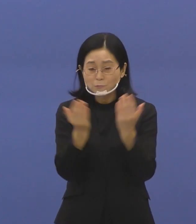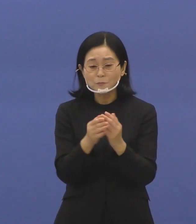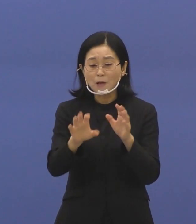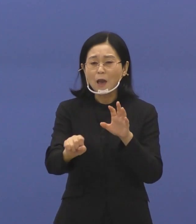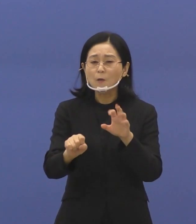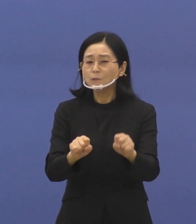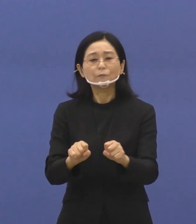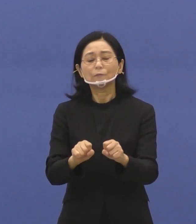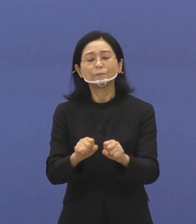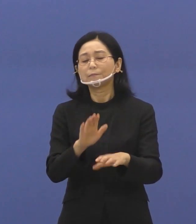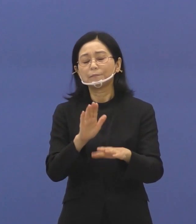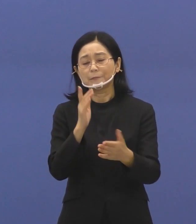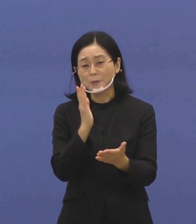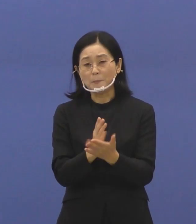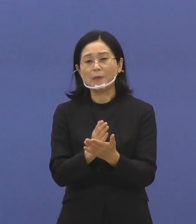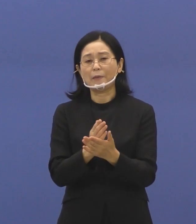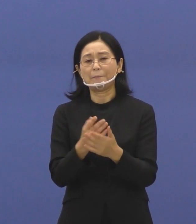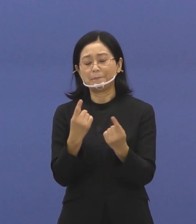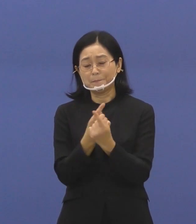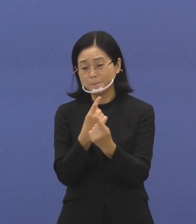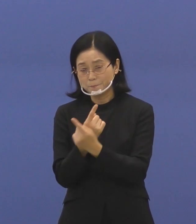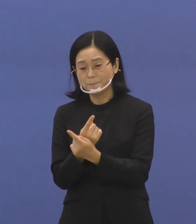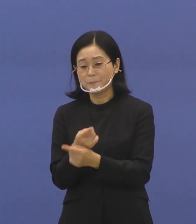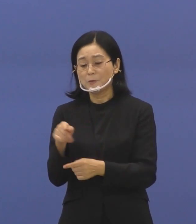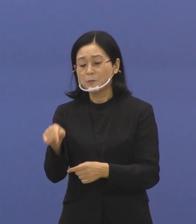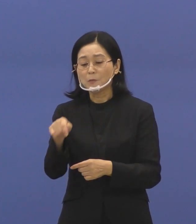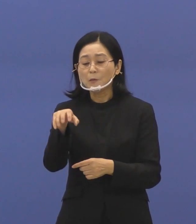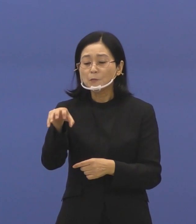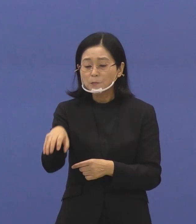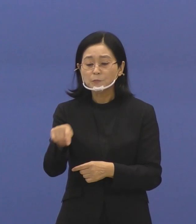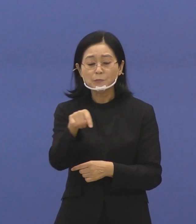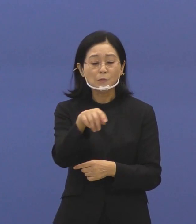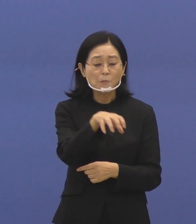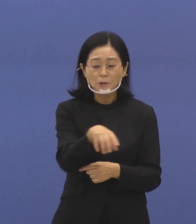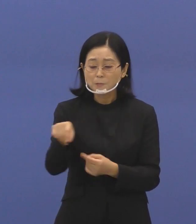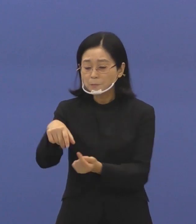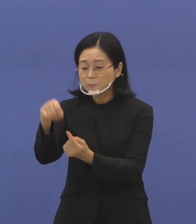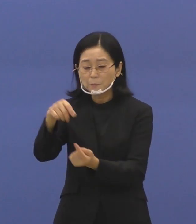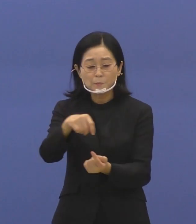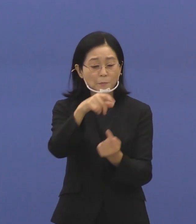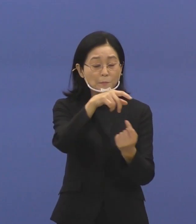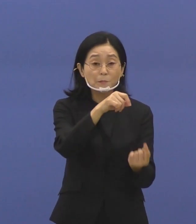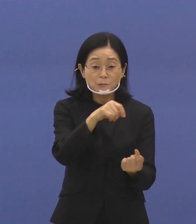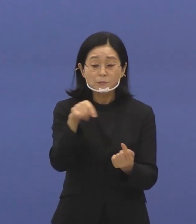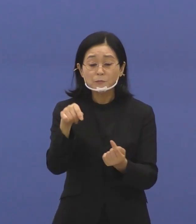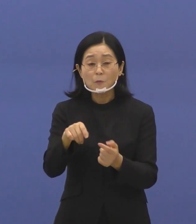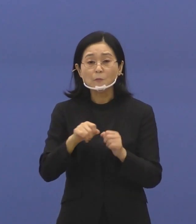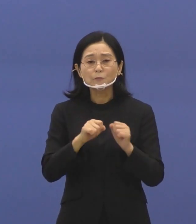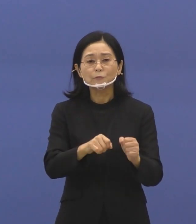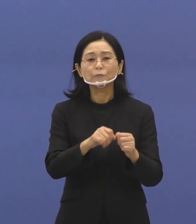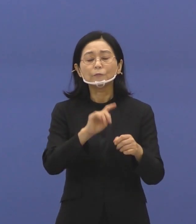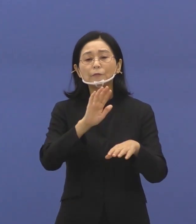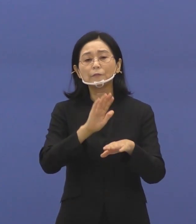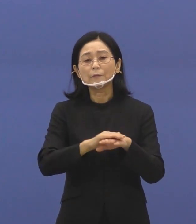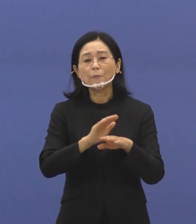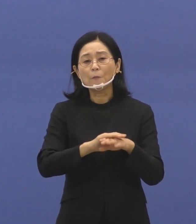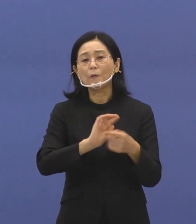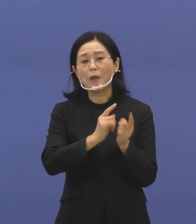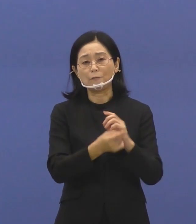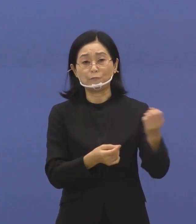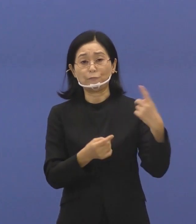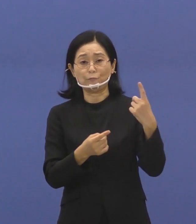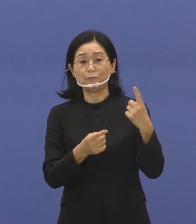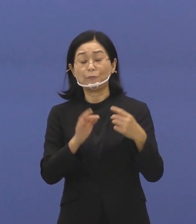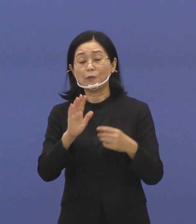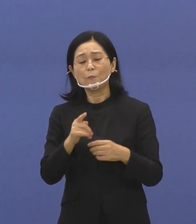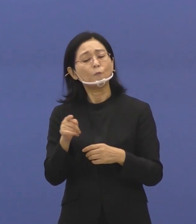ですね、全数把握をやめて定点観測に切り替えた場合に流行状況が見えづらくなるというような、弊害を